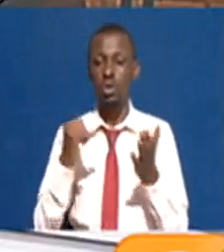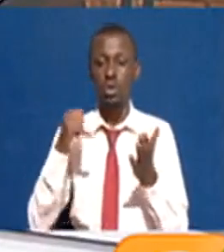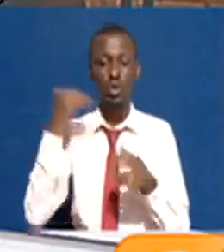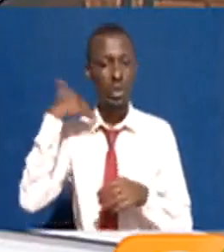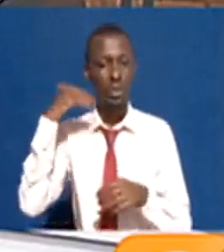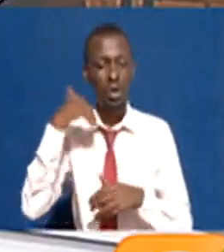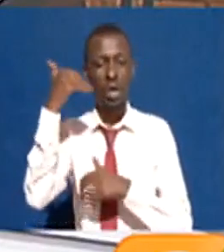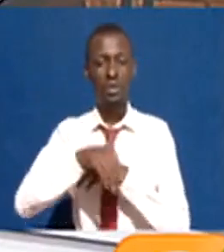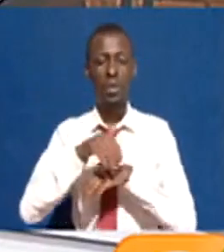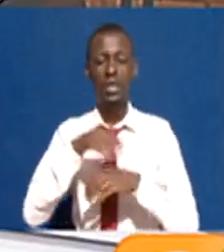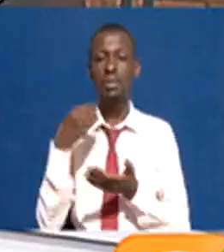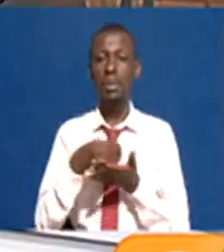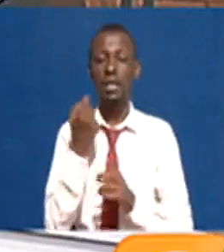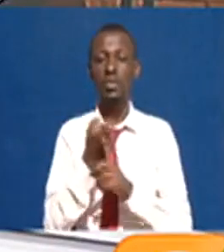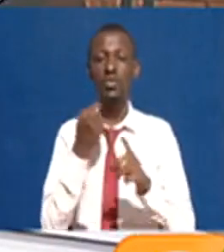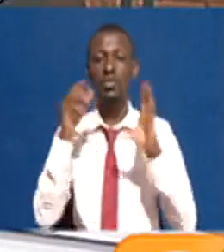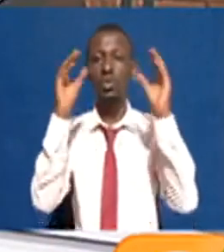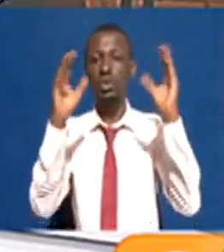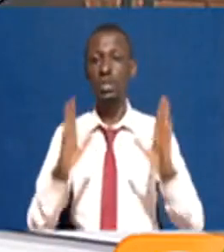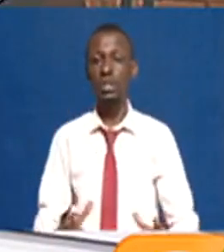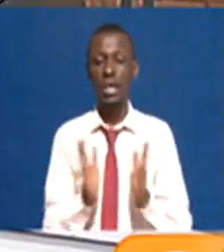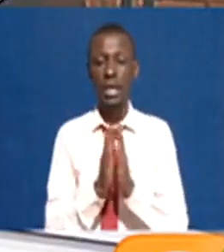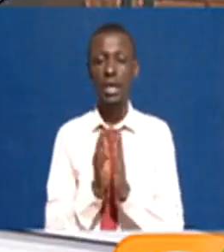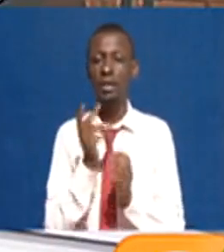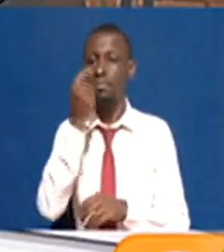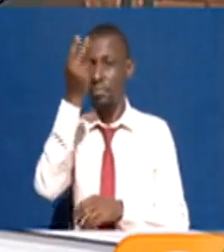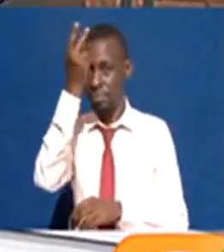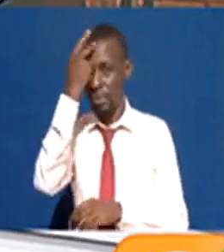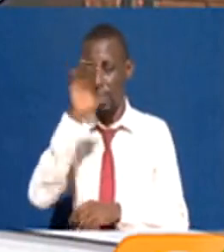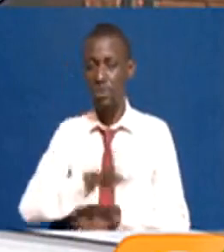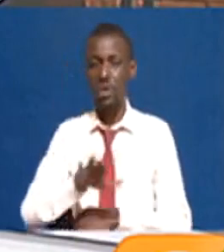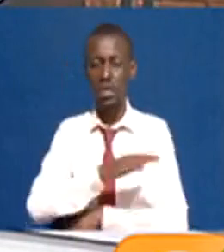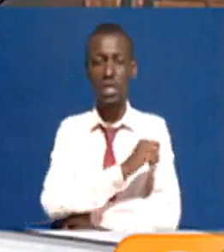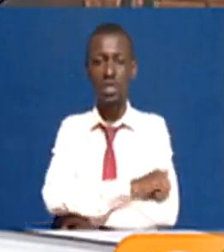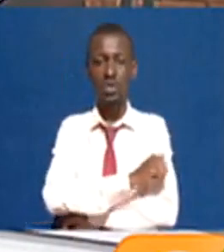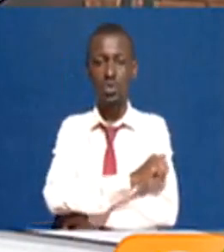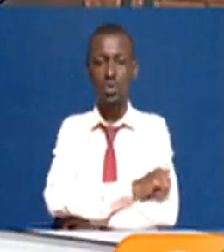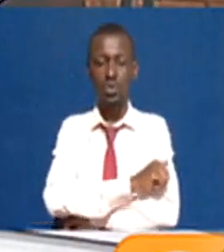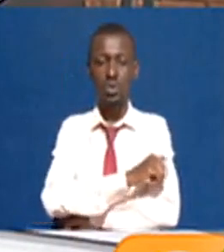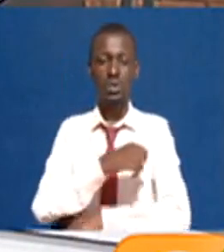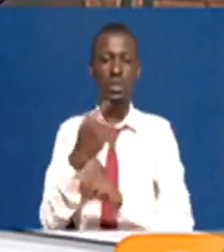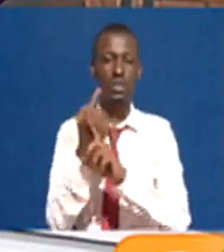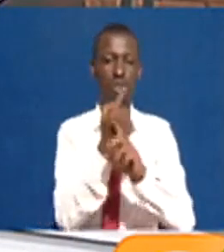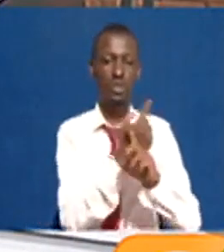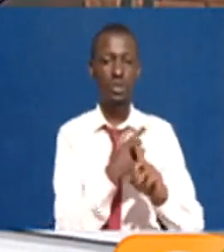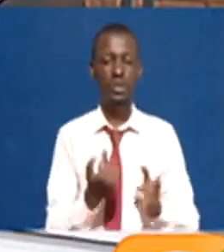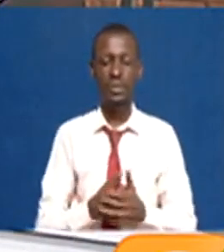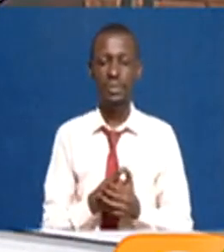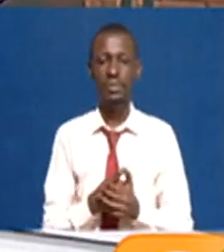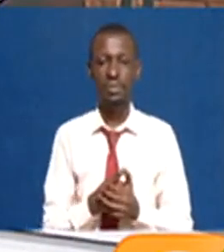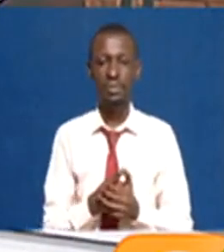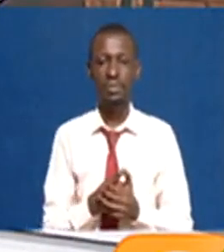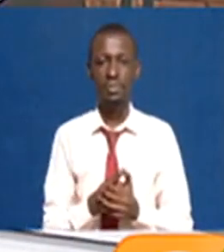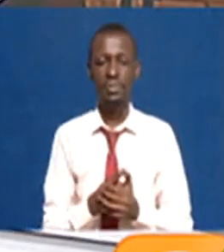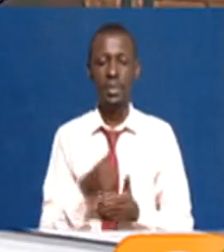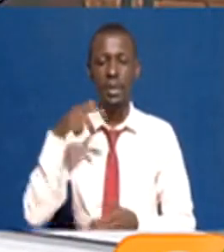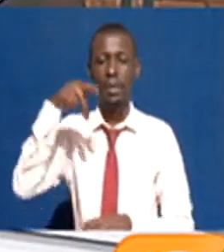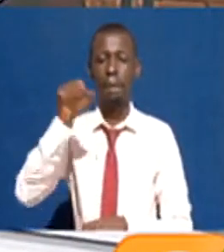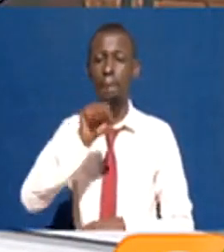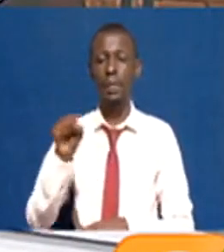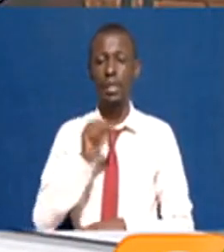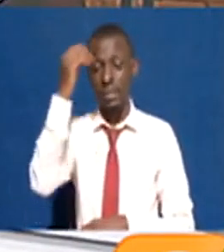ya kupokea pesa kutoka kwa walimu na wazazi wa shule ya Nyambaria, Gekomoni na St Pauls Gekono. Katibu katika wizara ya